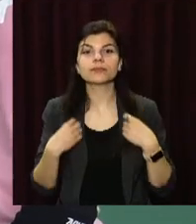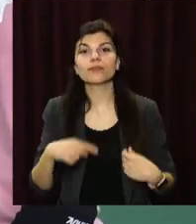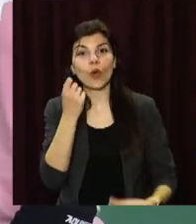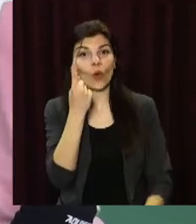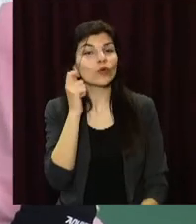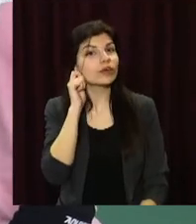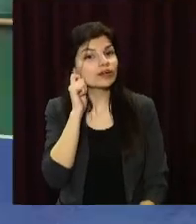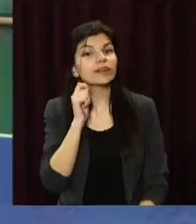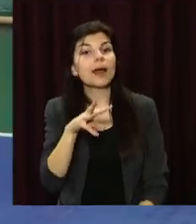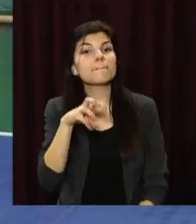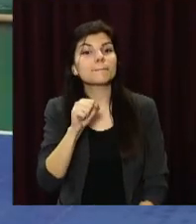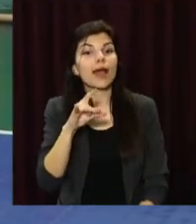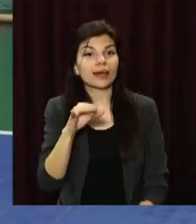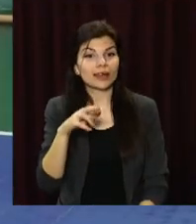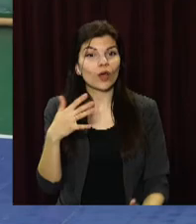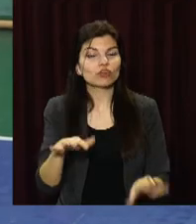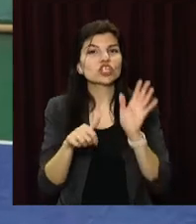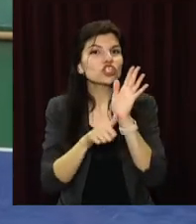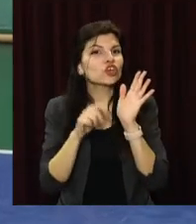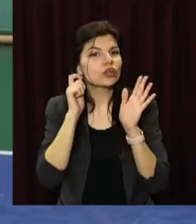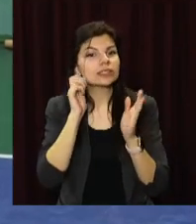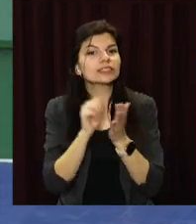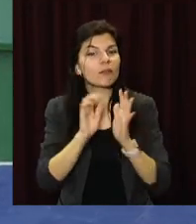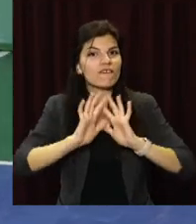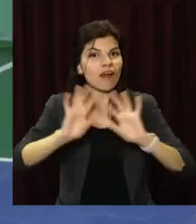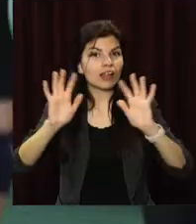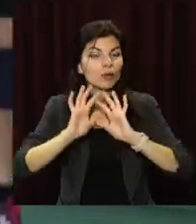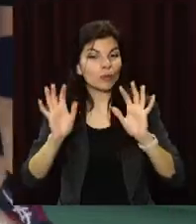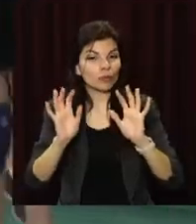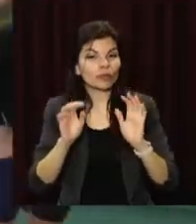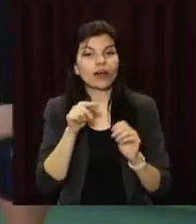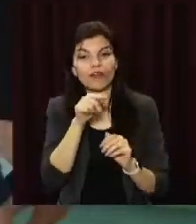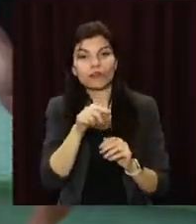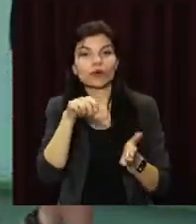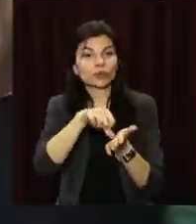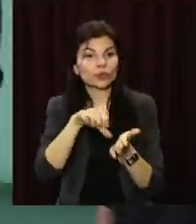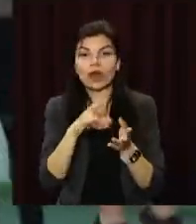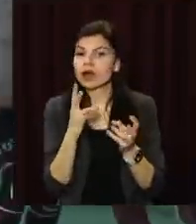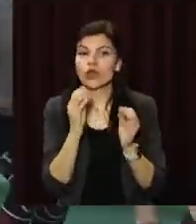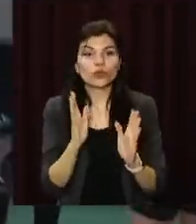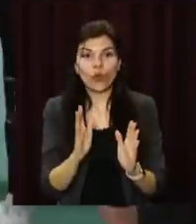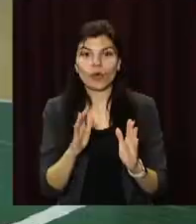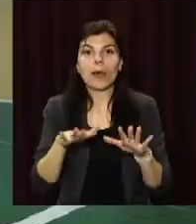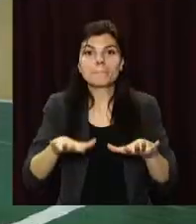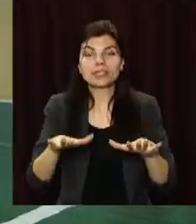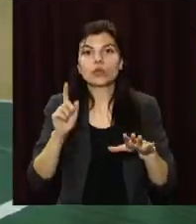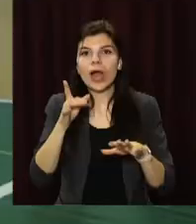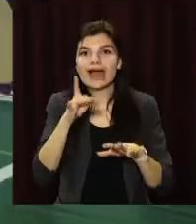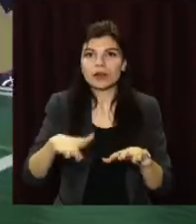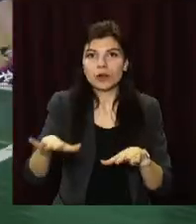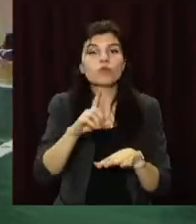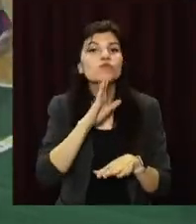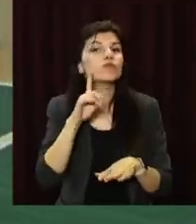11-річна Марія Білошапкіна вже 6 років займається волейболом. Вона – призерка не лише міських, а й регіональних змагань. Юна